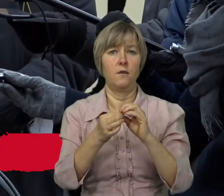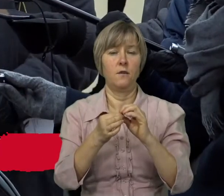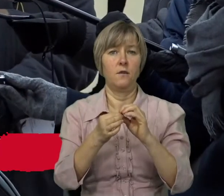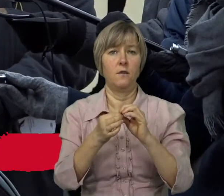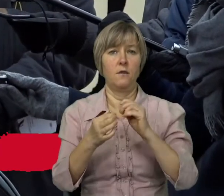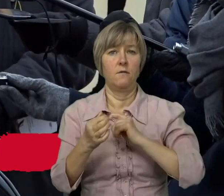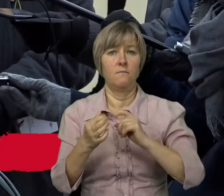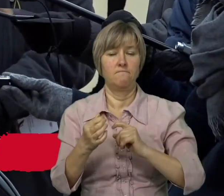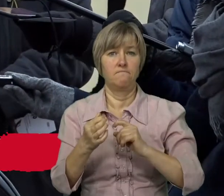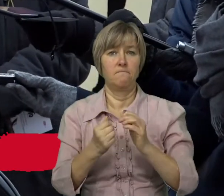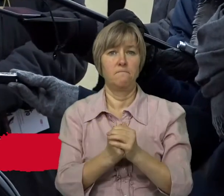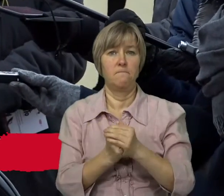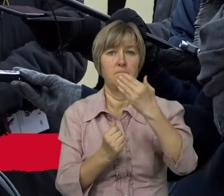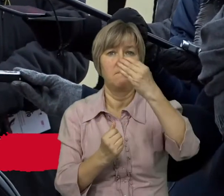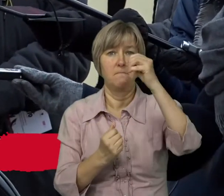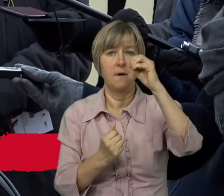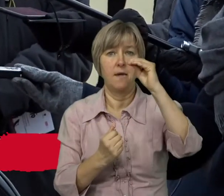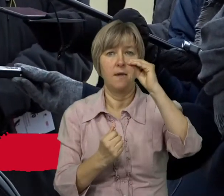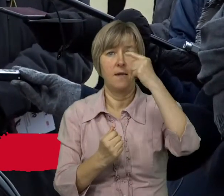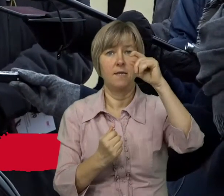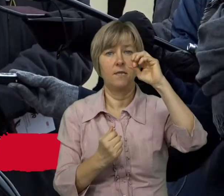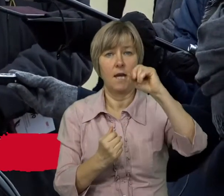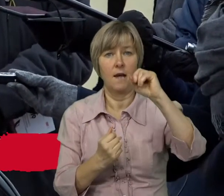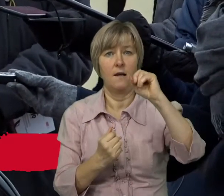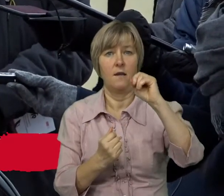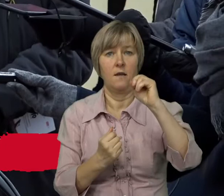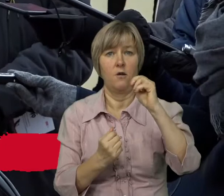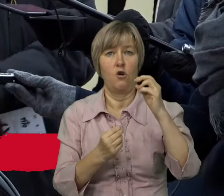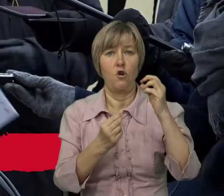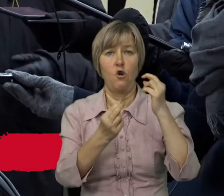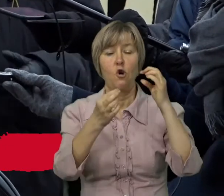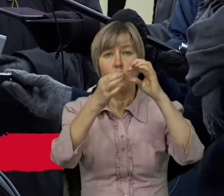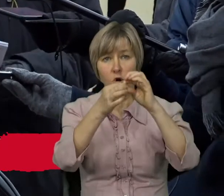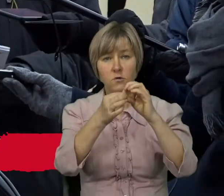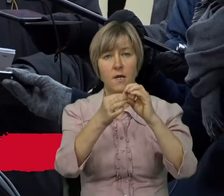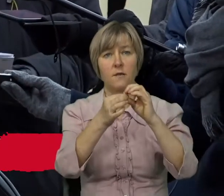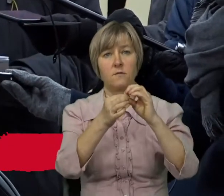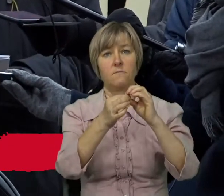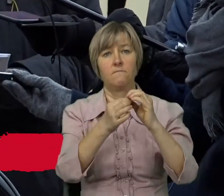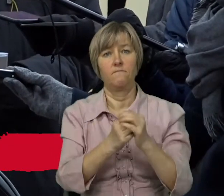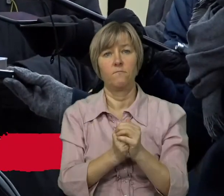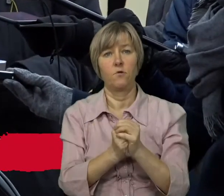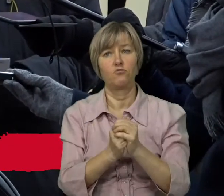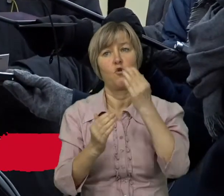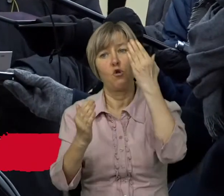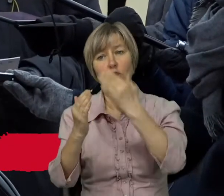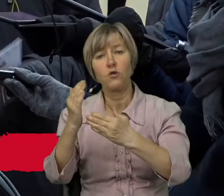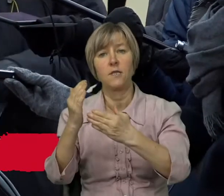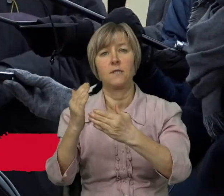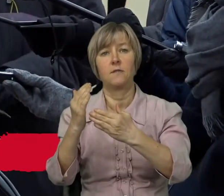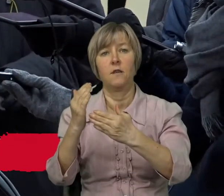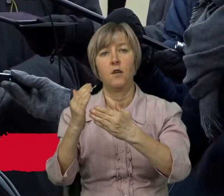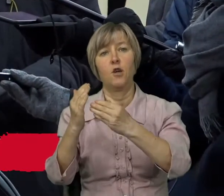Media Contact, której reżyser jest tu znany, zakończyliśmy produkcję filmu o ludziach, którzy